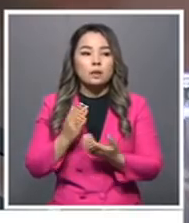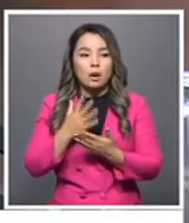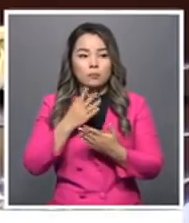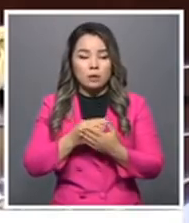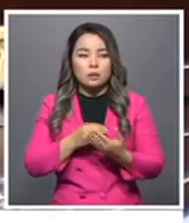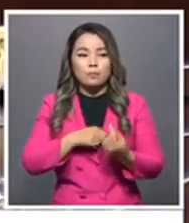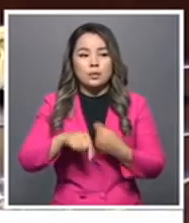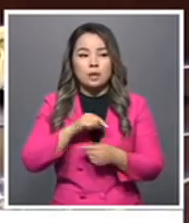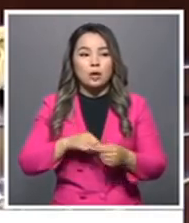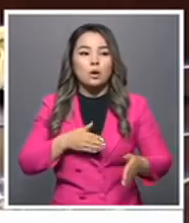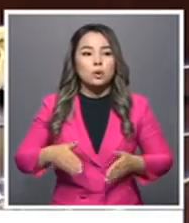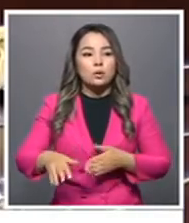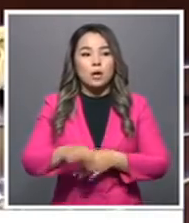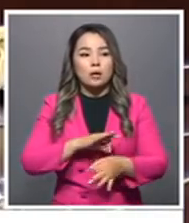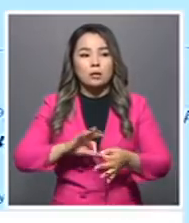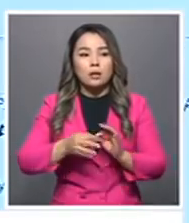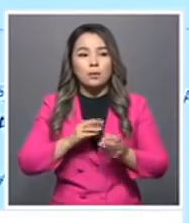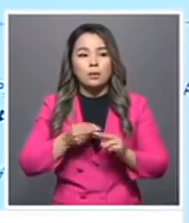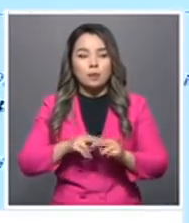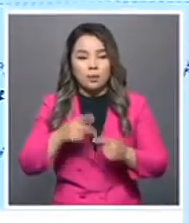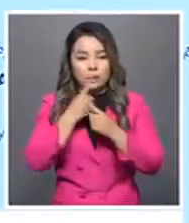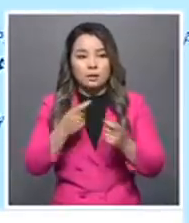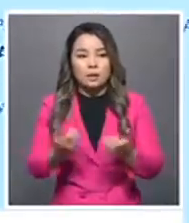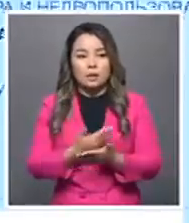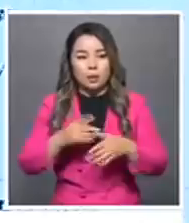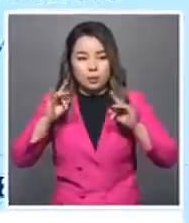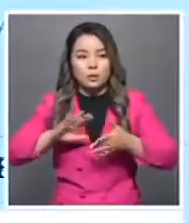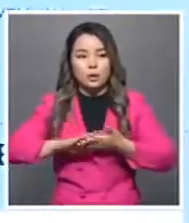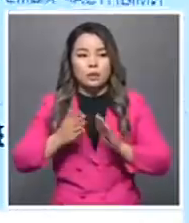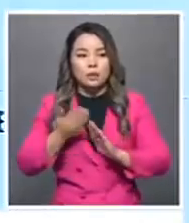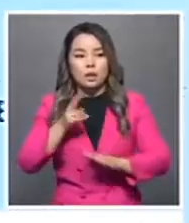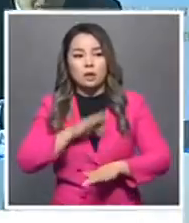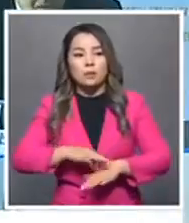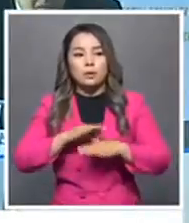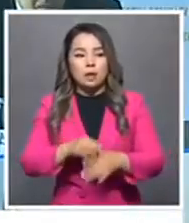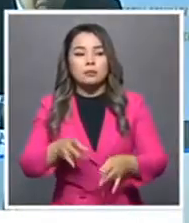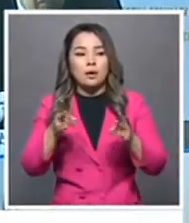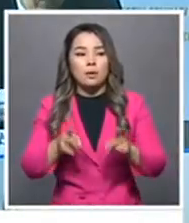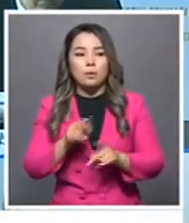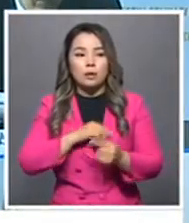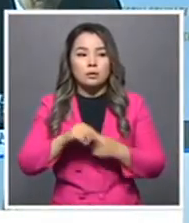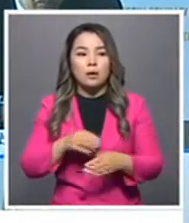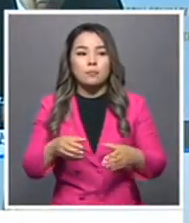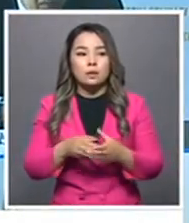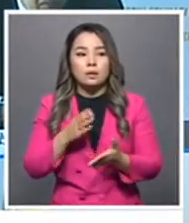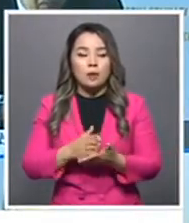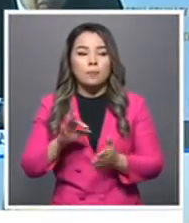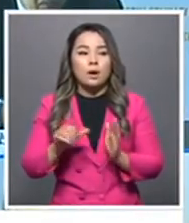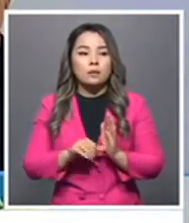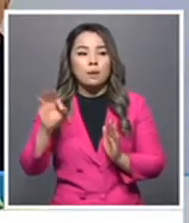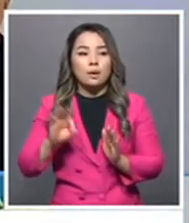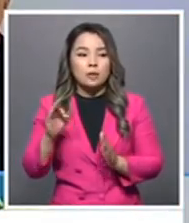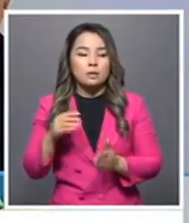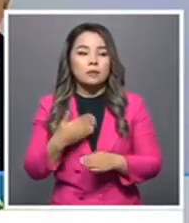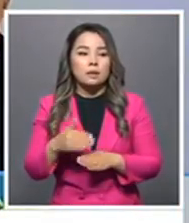картасы бағдарламасына түзетулер енгізілген мәлімдеді. Оған сай төтенше жағдай кезінде зардап шеккен кәсіпкер 6% несие ала алады. Ал